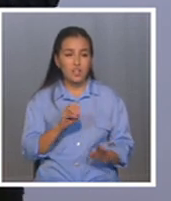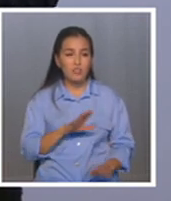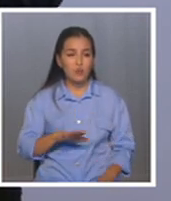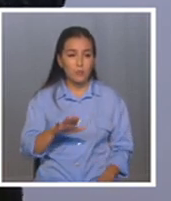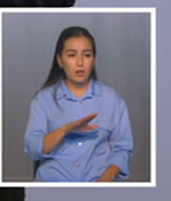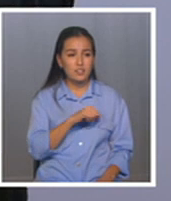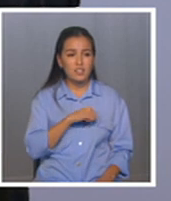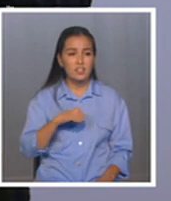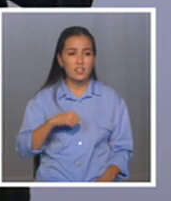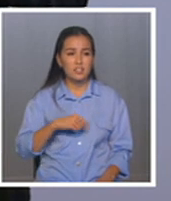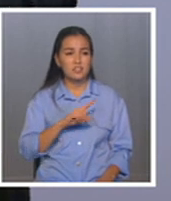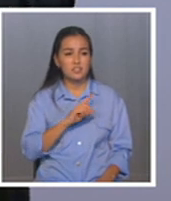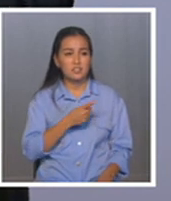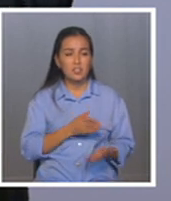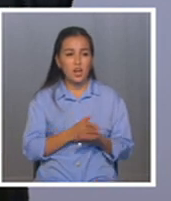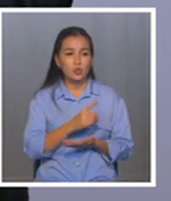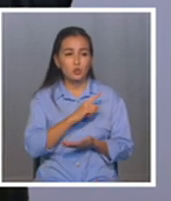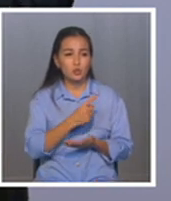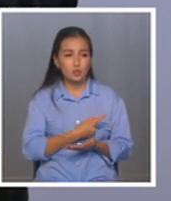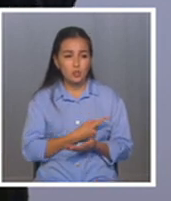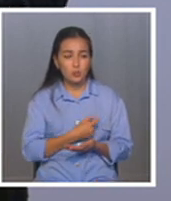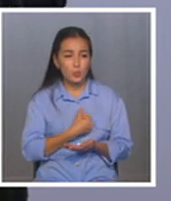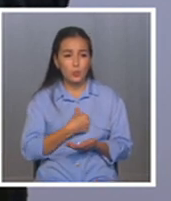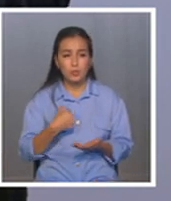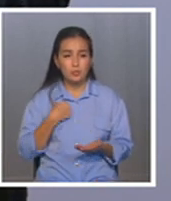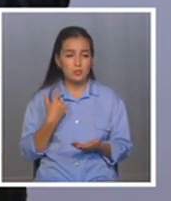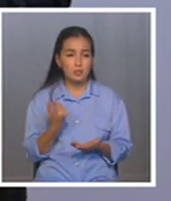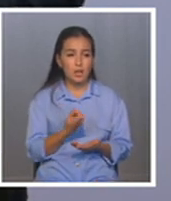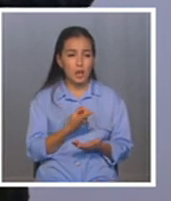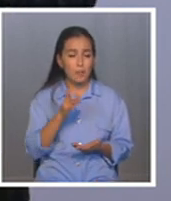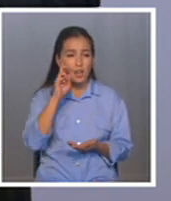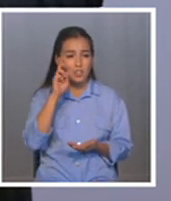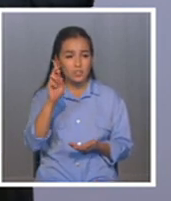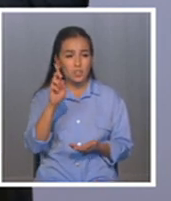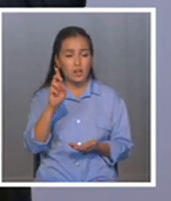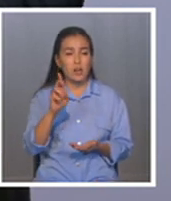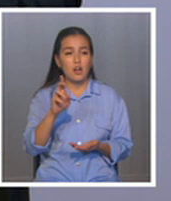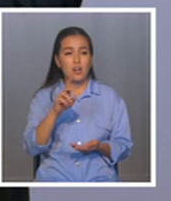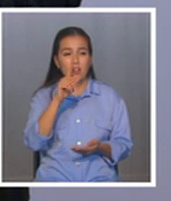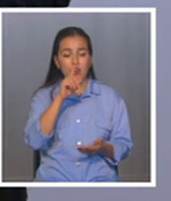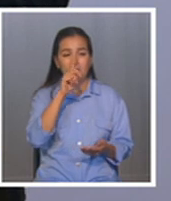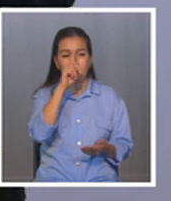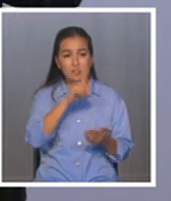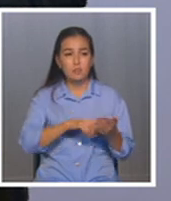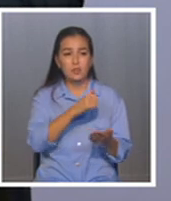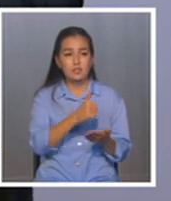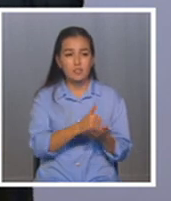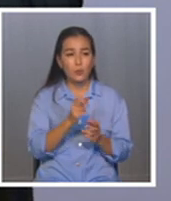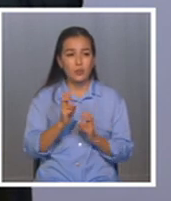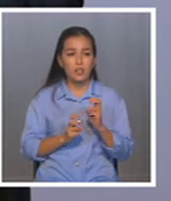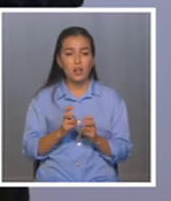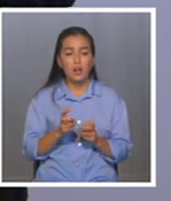ең ықпалды саяси күштердің өзі патша, дін басылары, өнеркәсіп